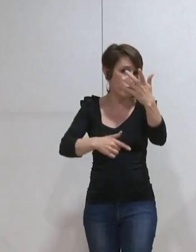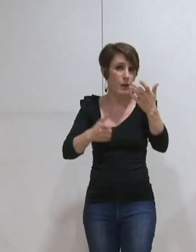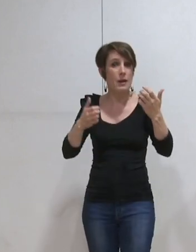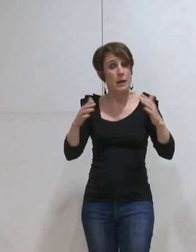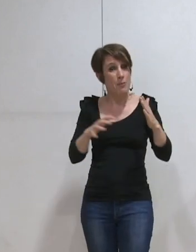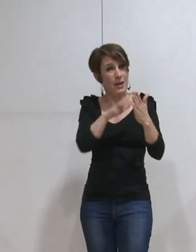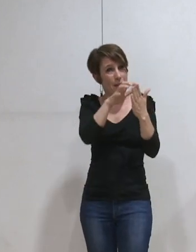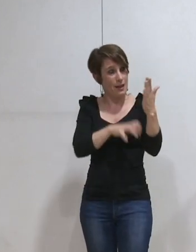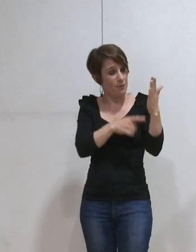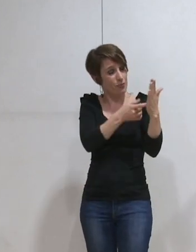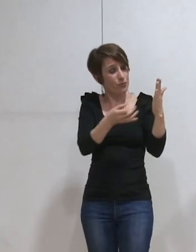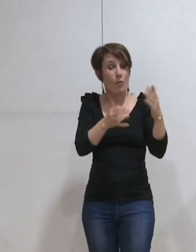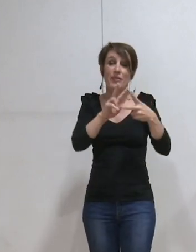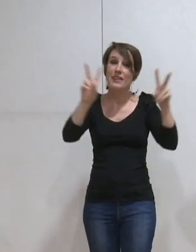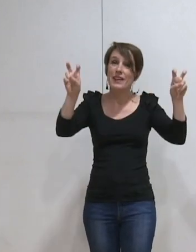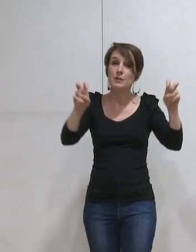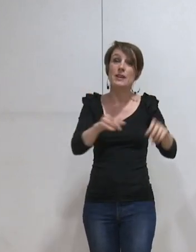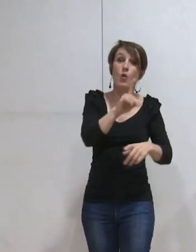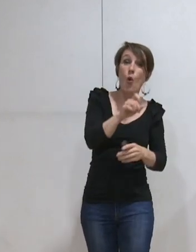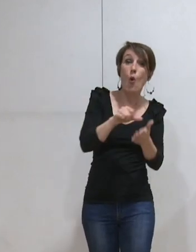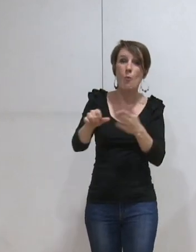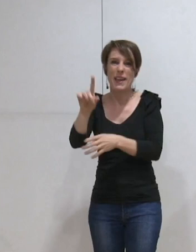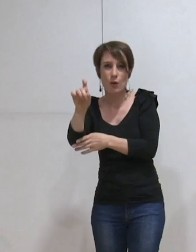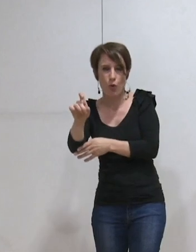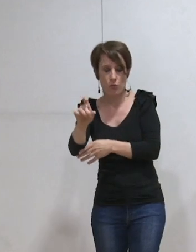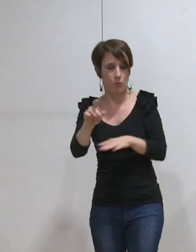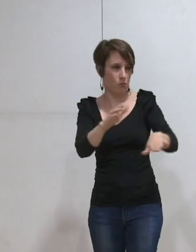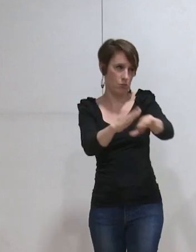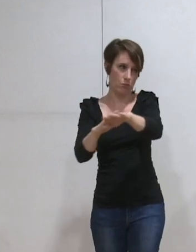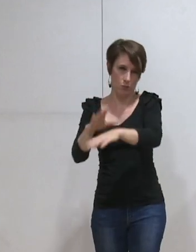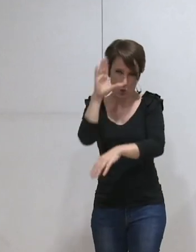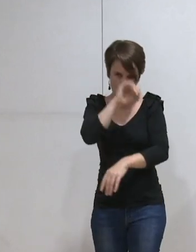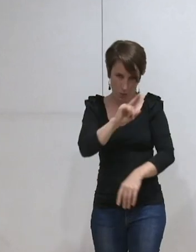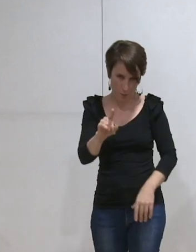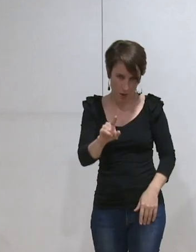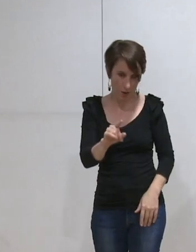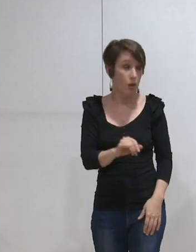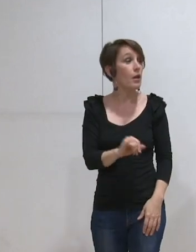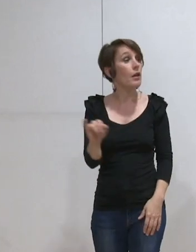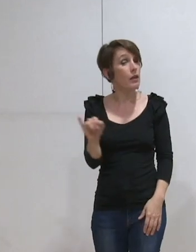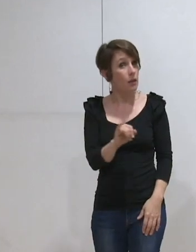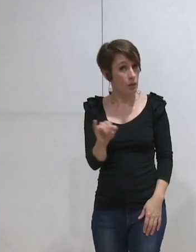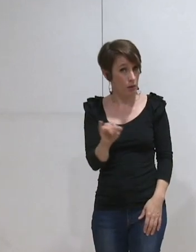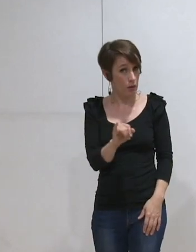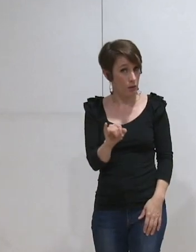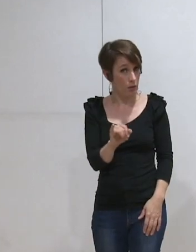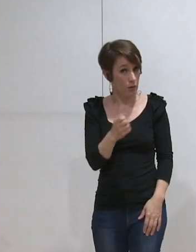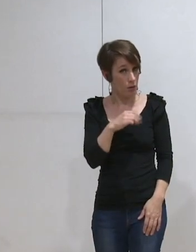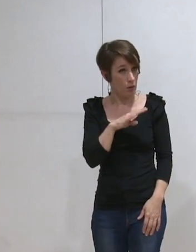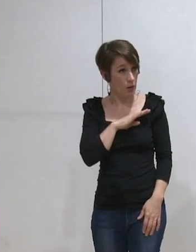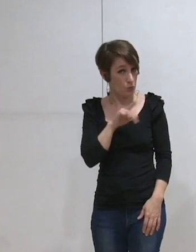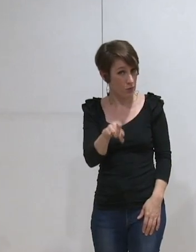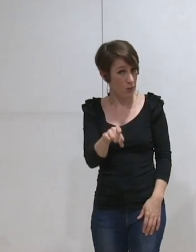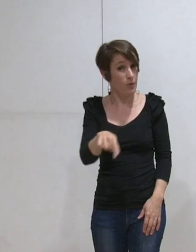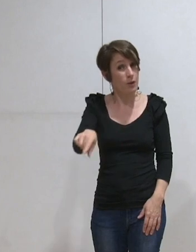dans le rapport l'eau Payot ne doit pas nous faire oublier que ce sont quand même les grenoblois qui eux seuls ont valorisé cette